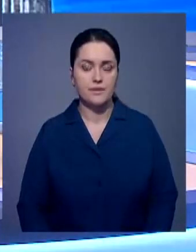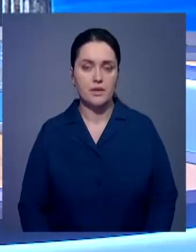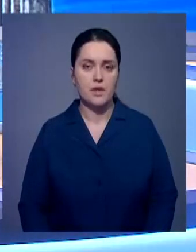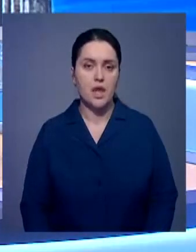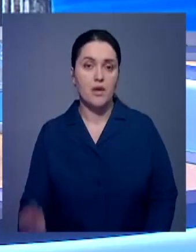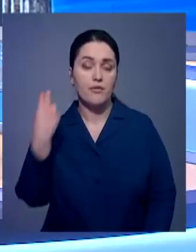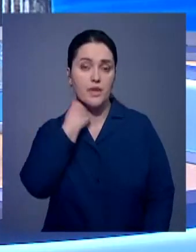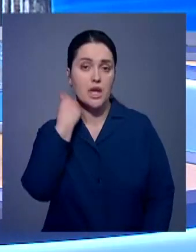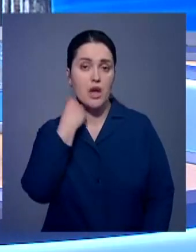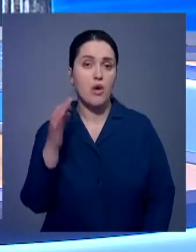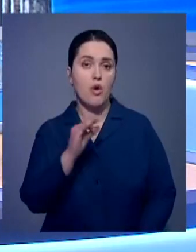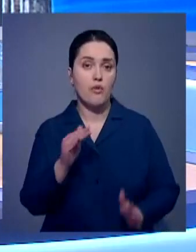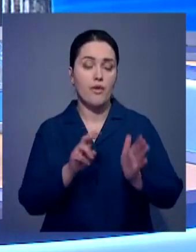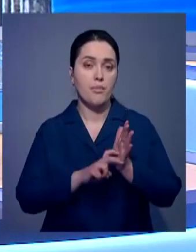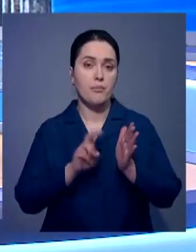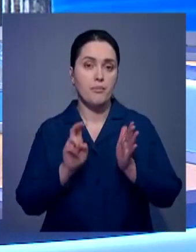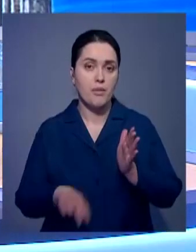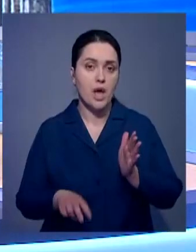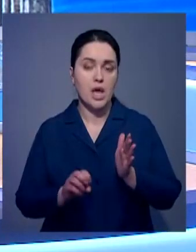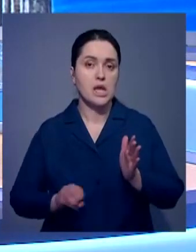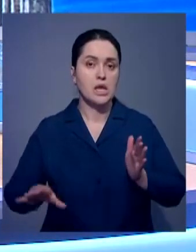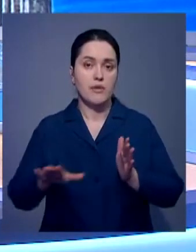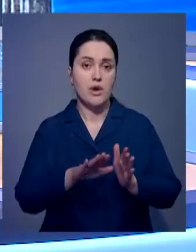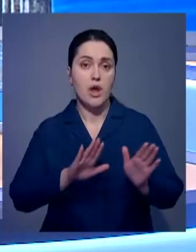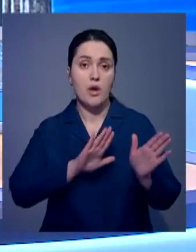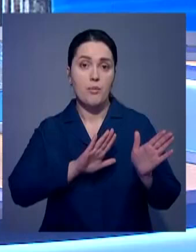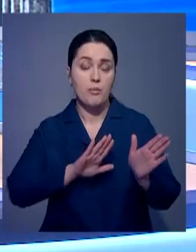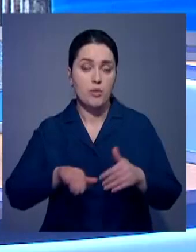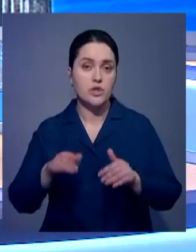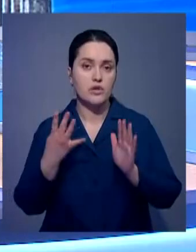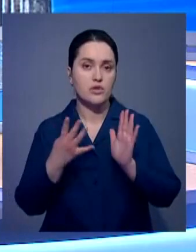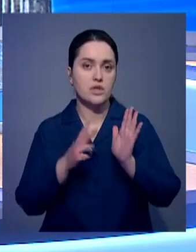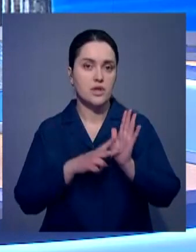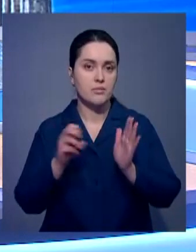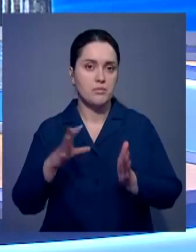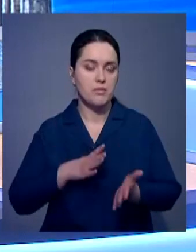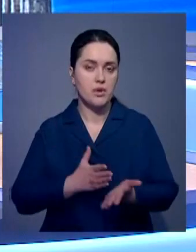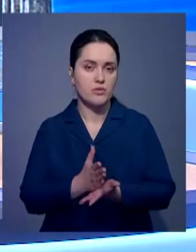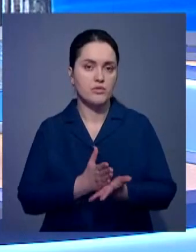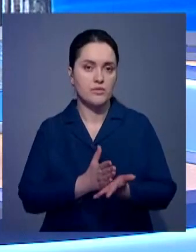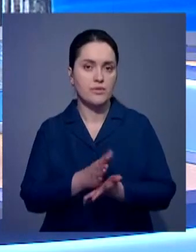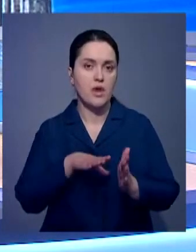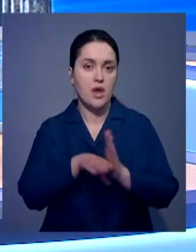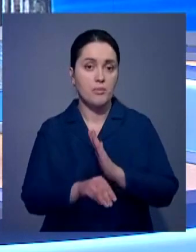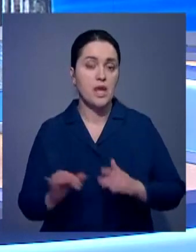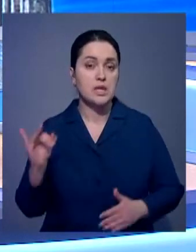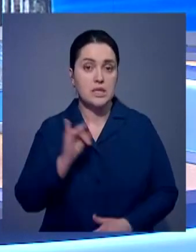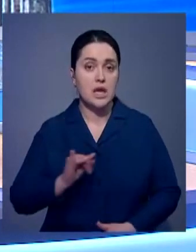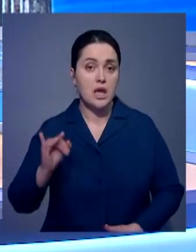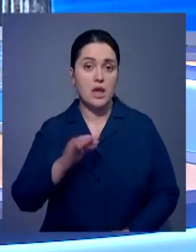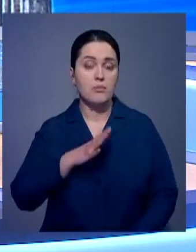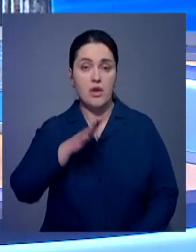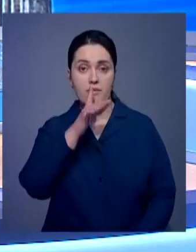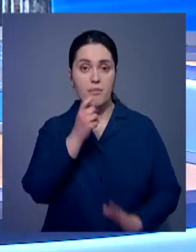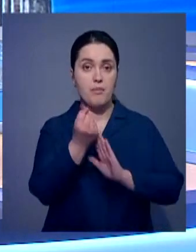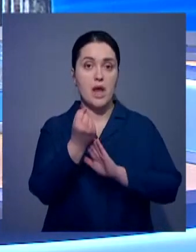К другим темам. Великобритания официально покинула Европейский Союз после 47 лет членства. Исторический